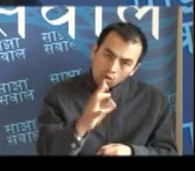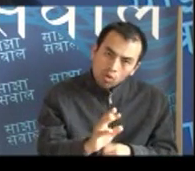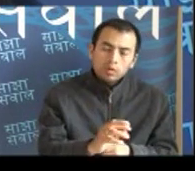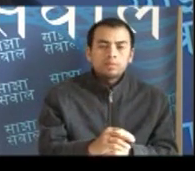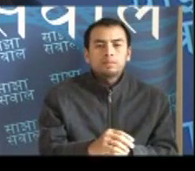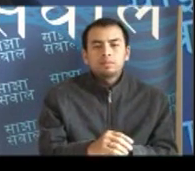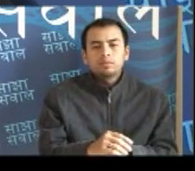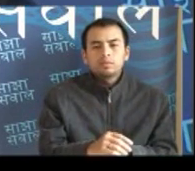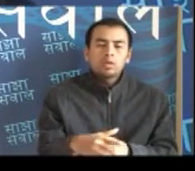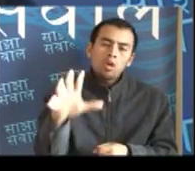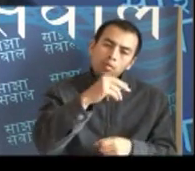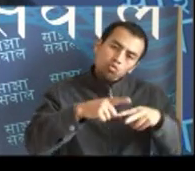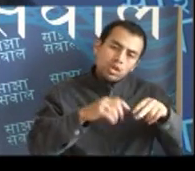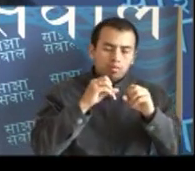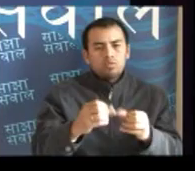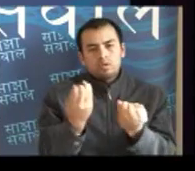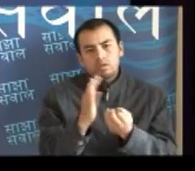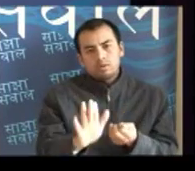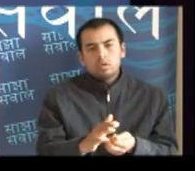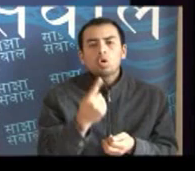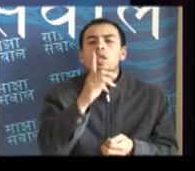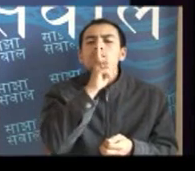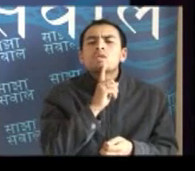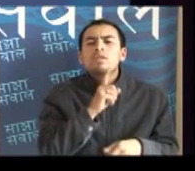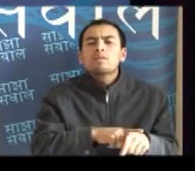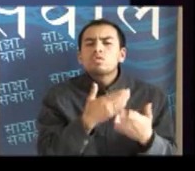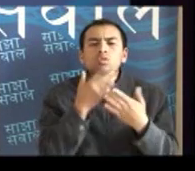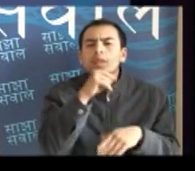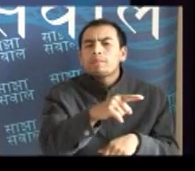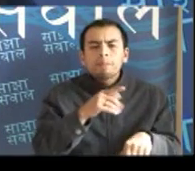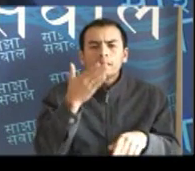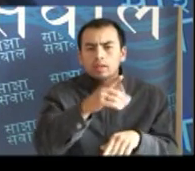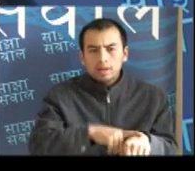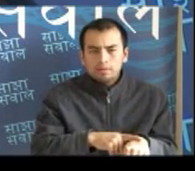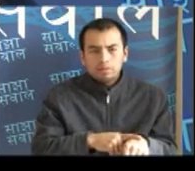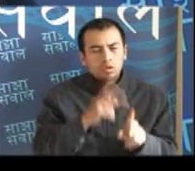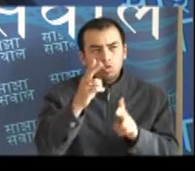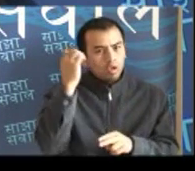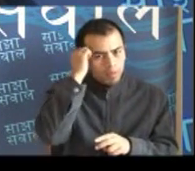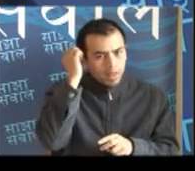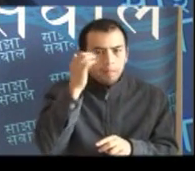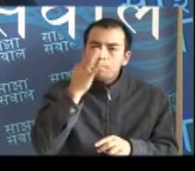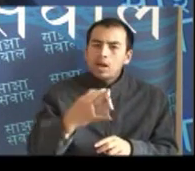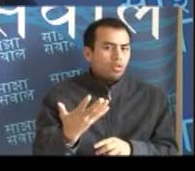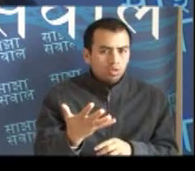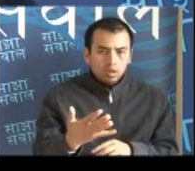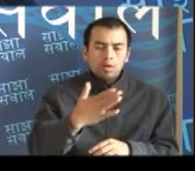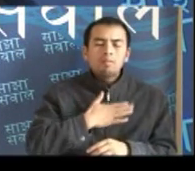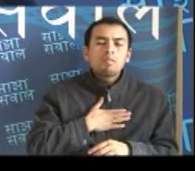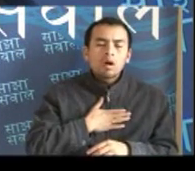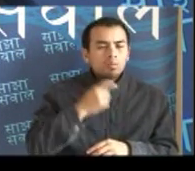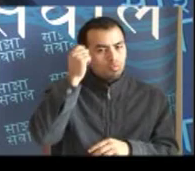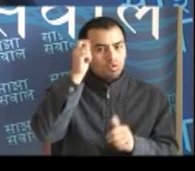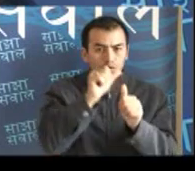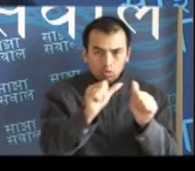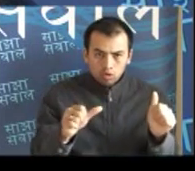सरकारी जागिर? हजुर, सबै खुट्टाले नै गर्छ। कति वर्षको हुनुहुन्थ्यो स्कुल जान थाल्दाखेरि? त्यस्तो सम्झना त छैन, तर मैले